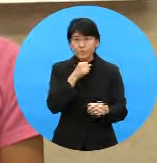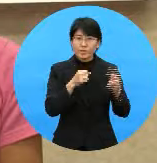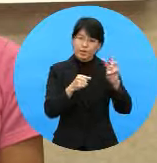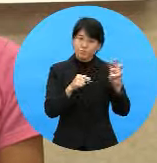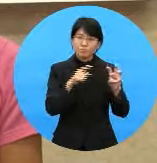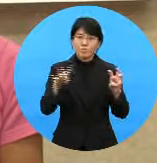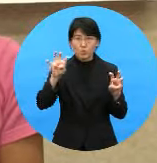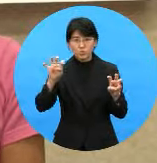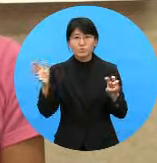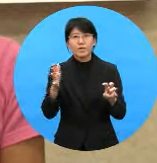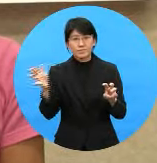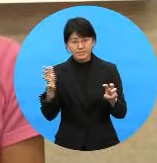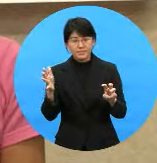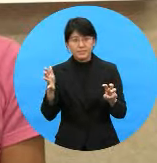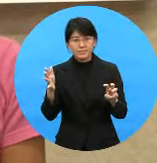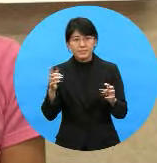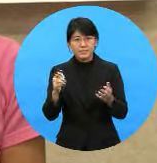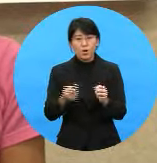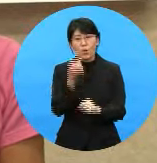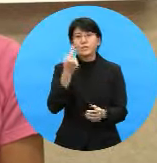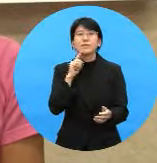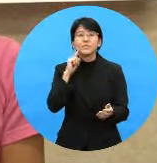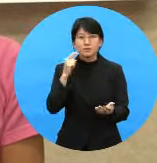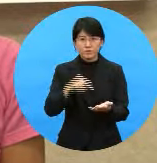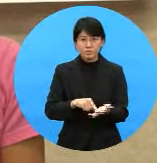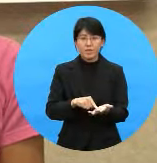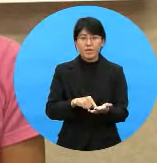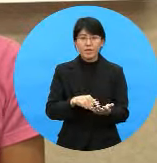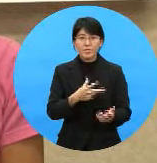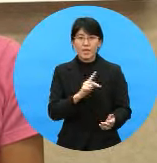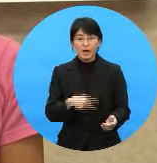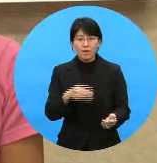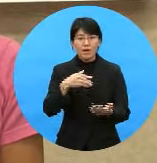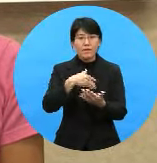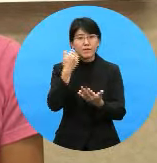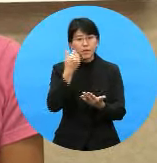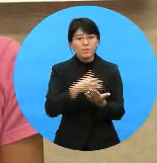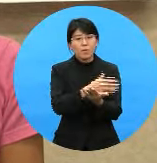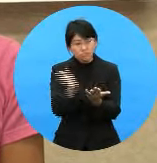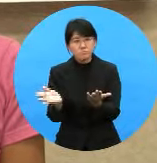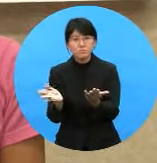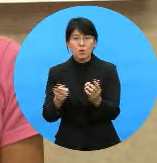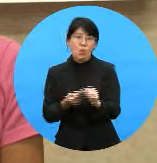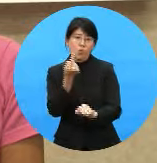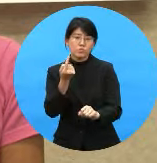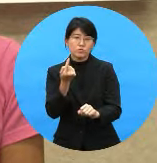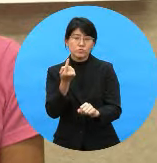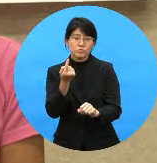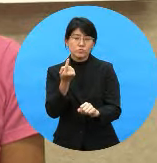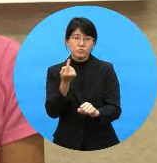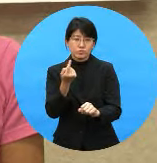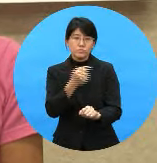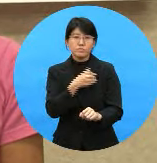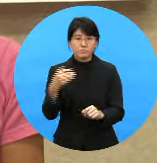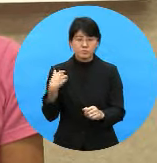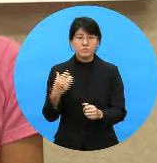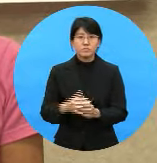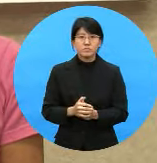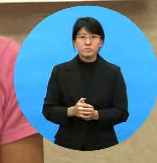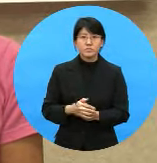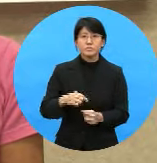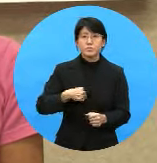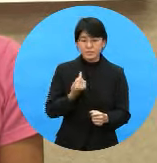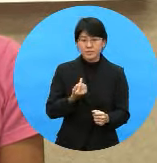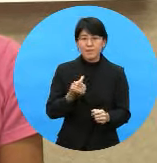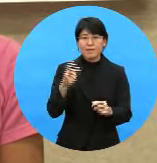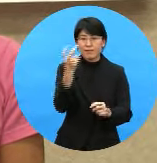の方々に、なりやすい年代の方々に、乳がんは誰でもなる可能性があるっていうことと、あとは、自